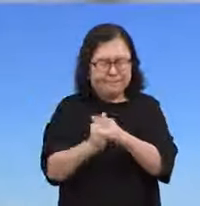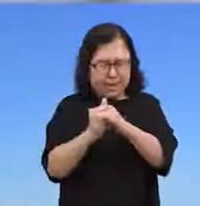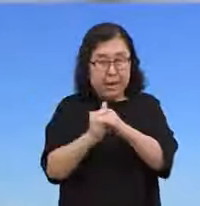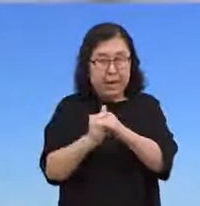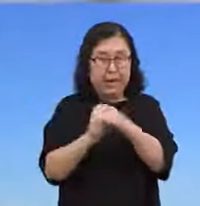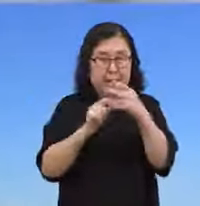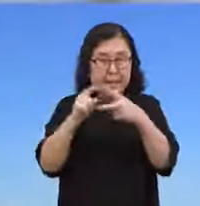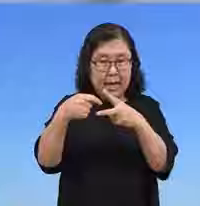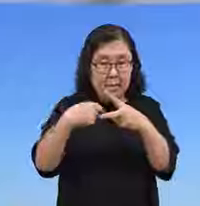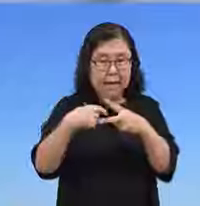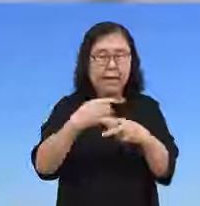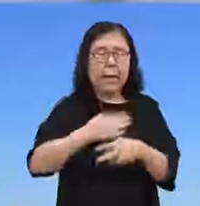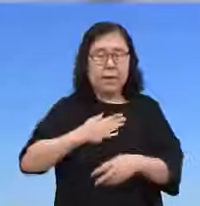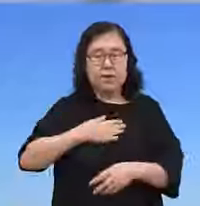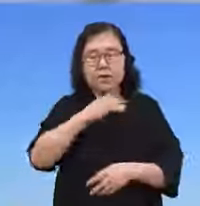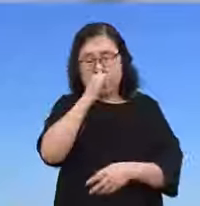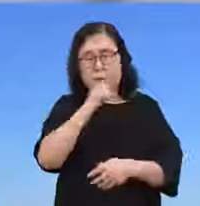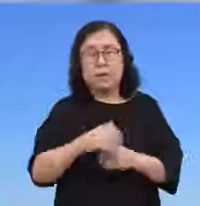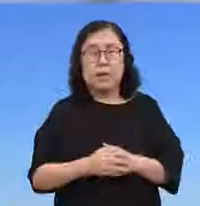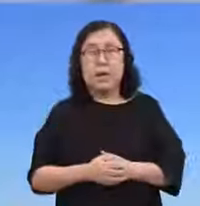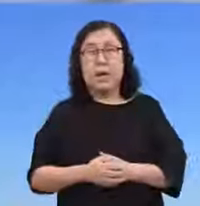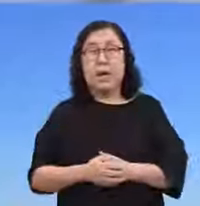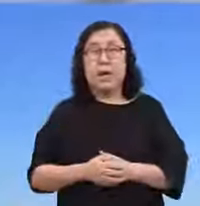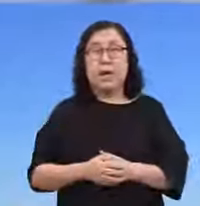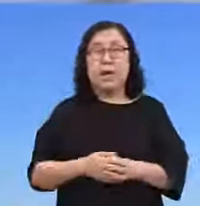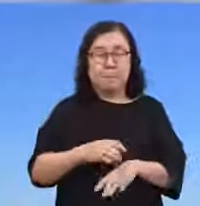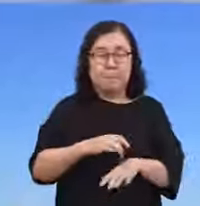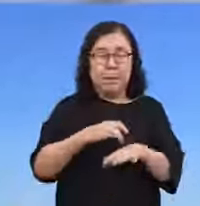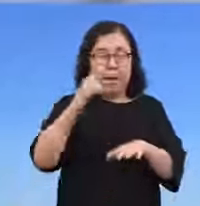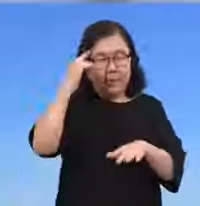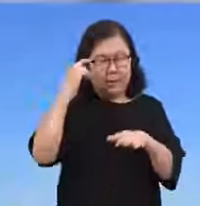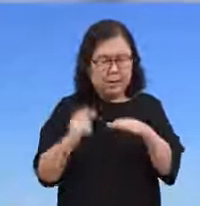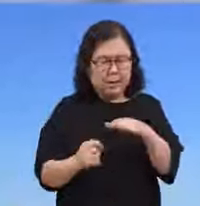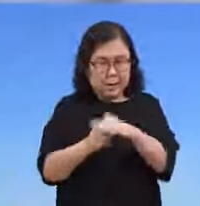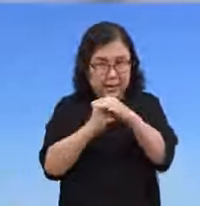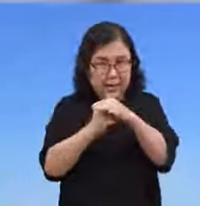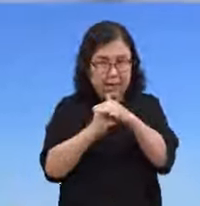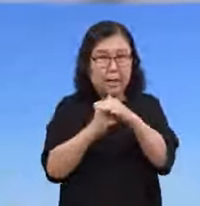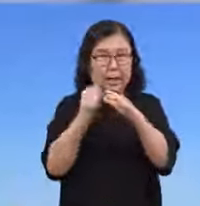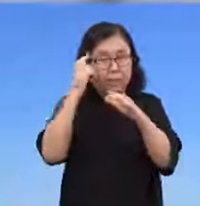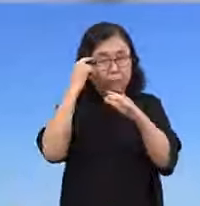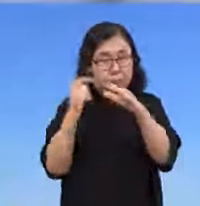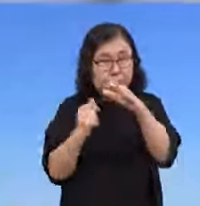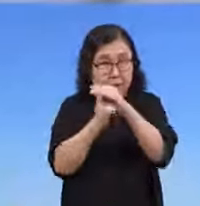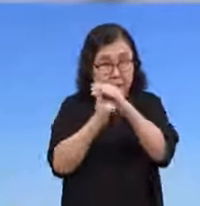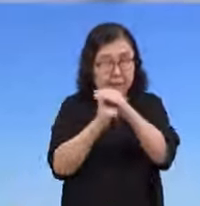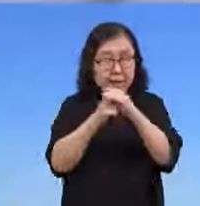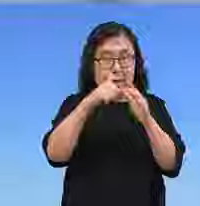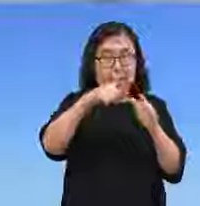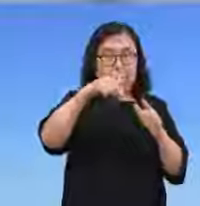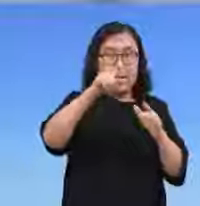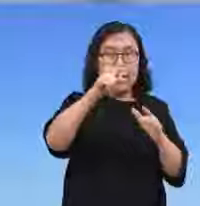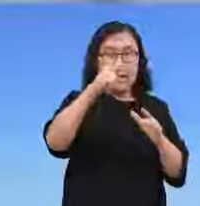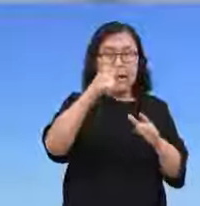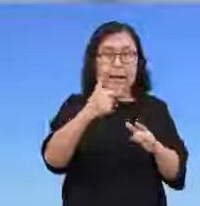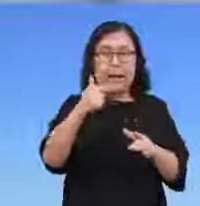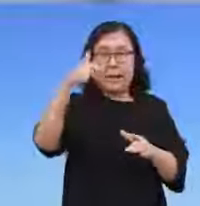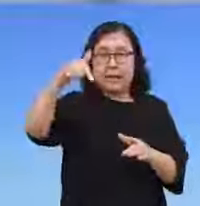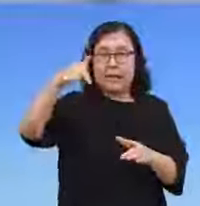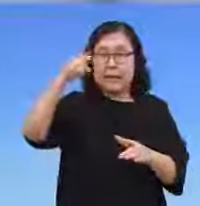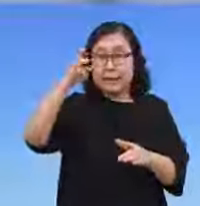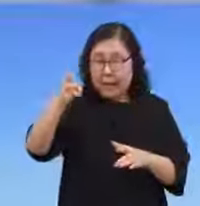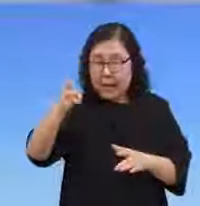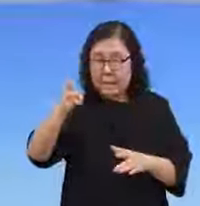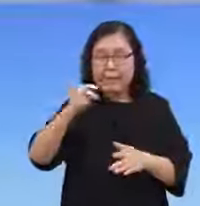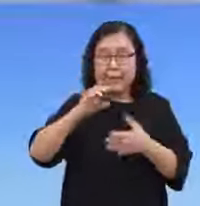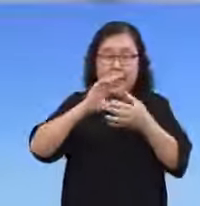심정을 너무 잘 이해할 수 있습니다. 11절에 나와 있는 마귀의 간계할 때 이 간계는 헬라어로